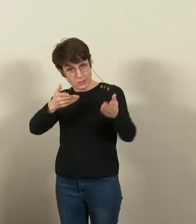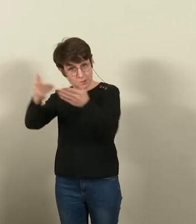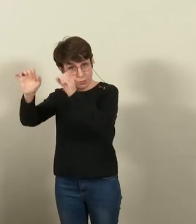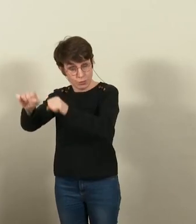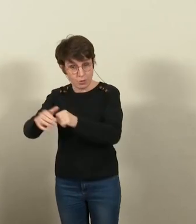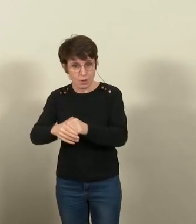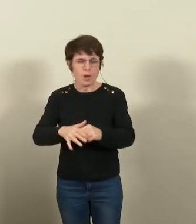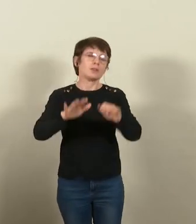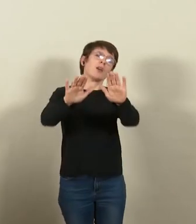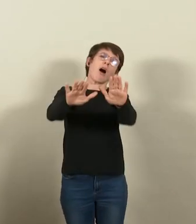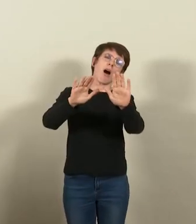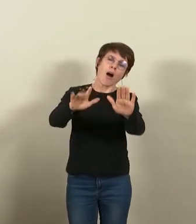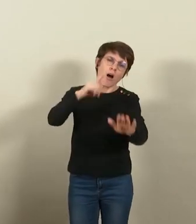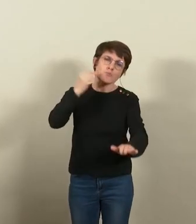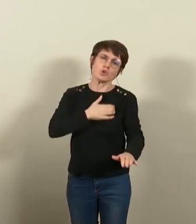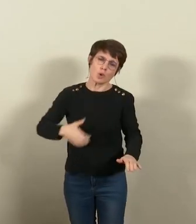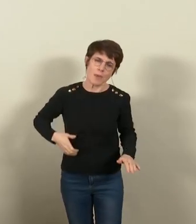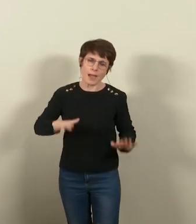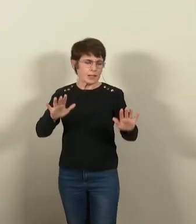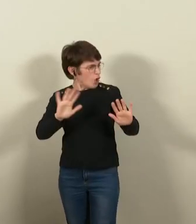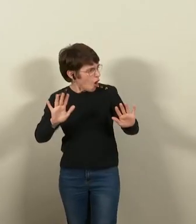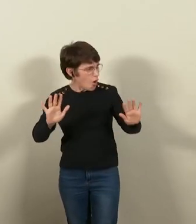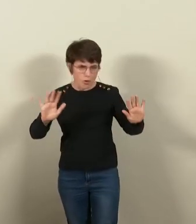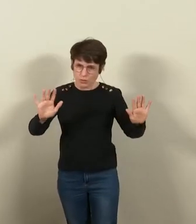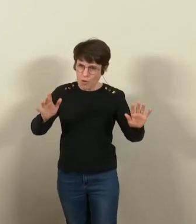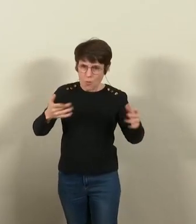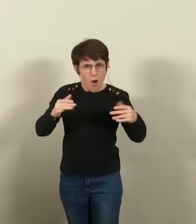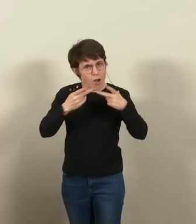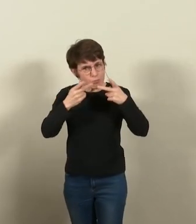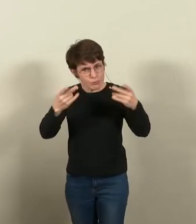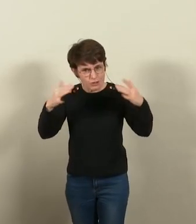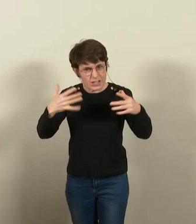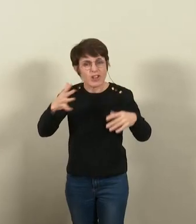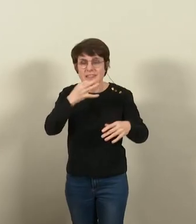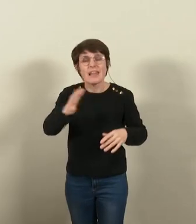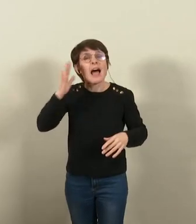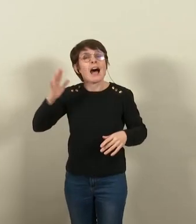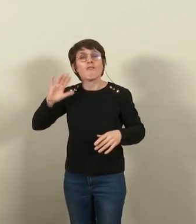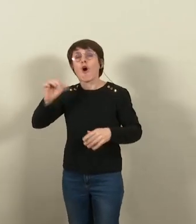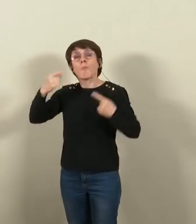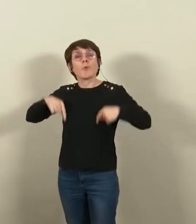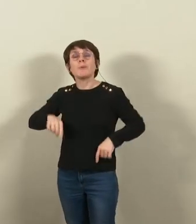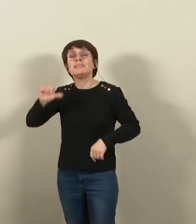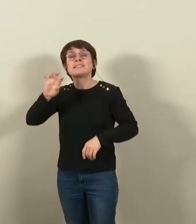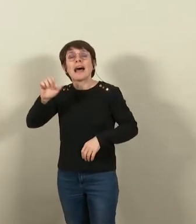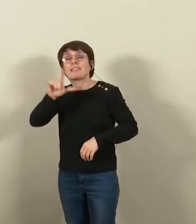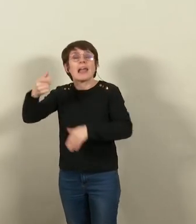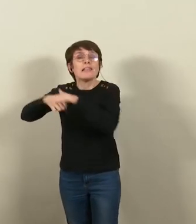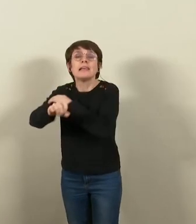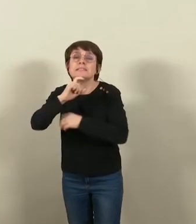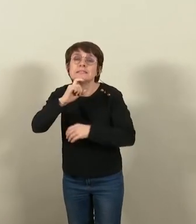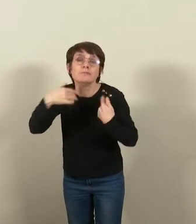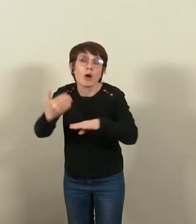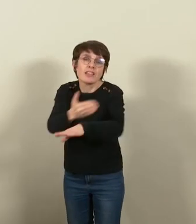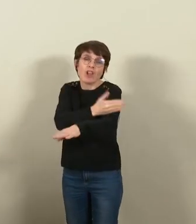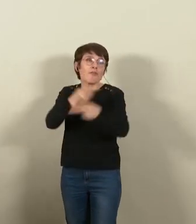le Maire vous savez non non non pas du tout non non non non je l'ai déclaré il y a très longtemps bien avant qu'il soit né bien avant qu'il soit